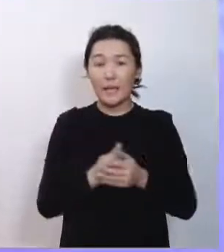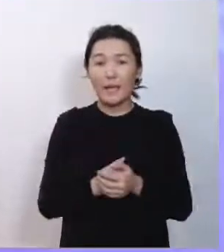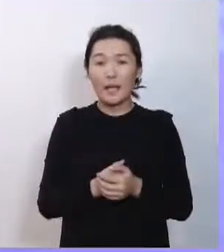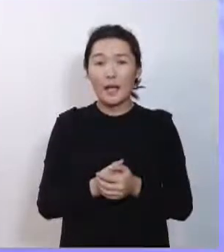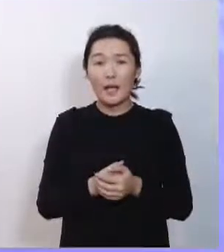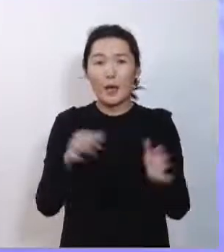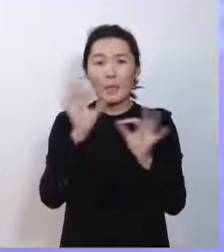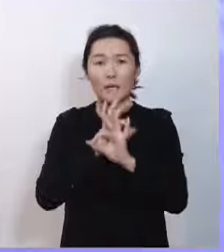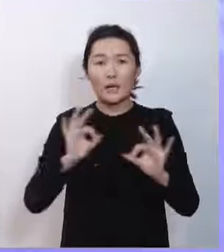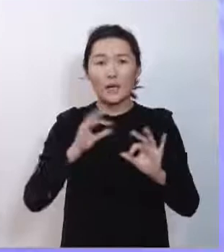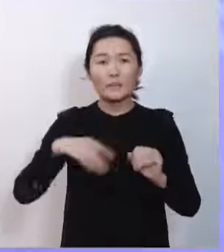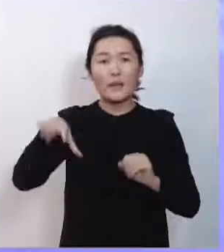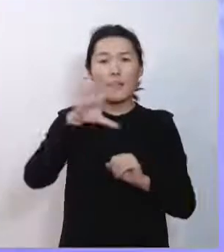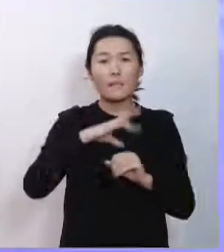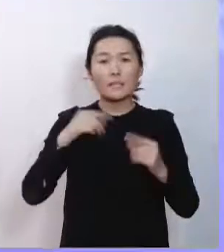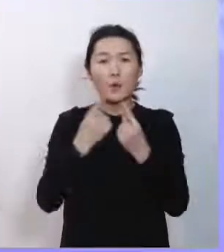прекрасно все вокруг,